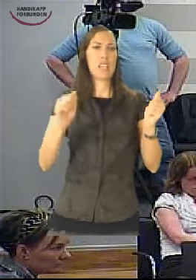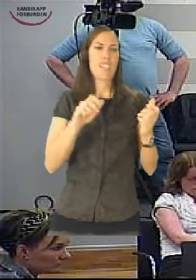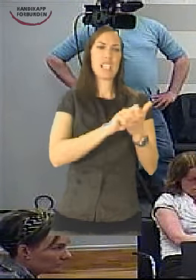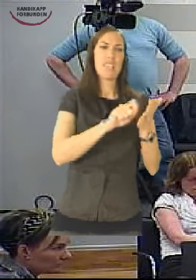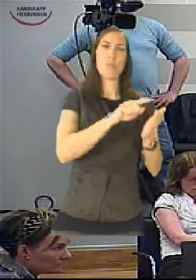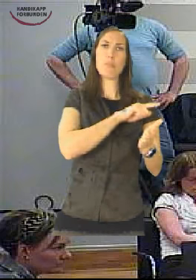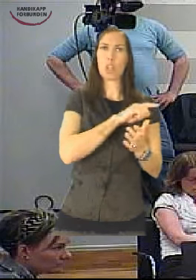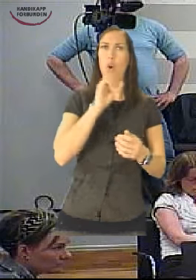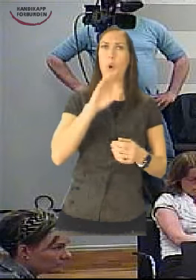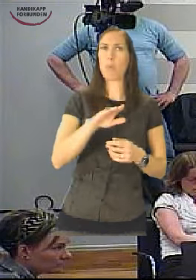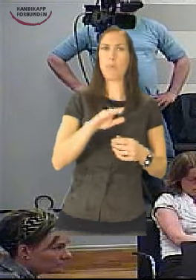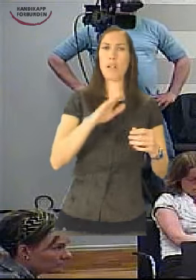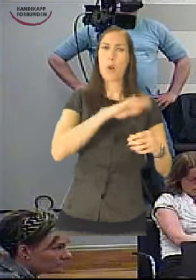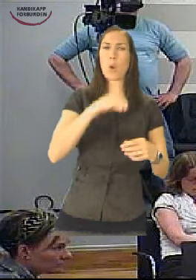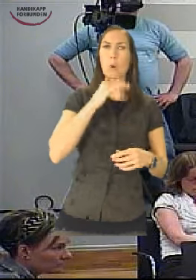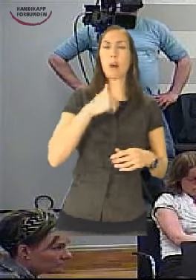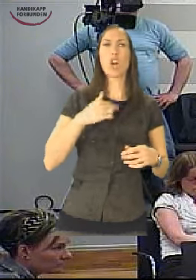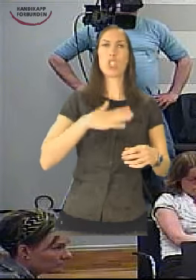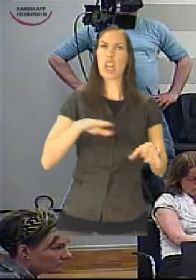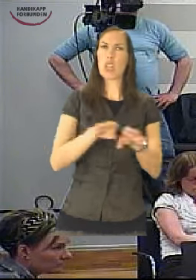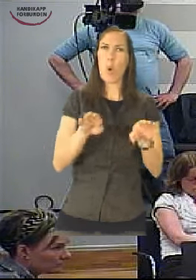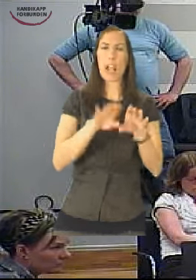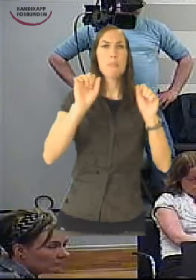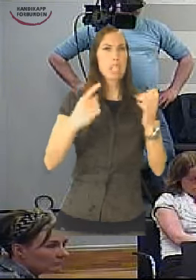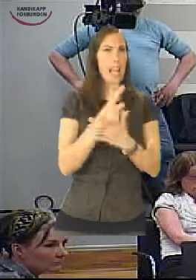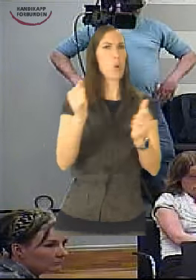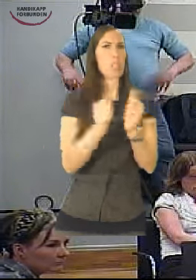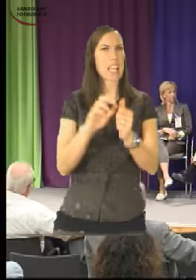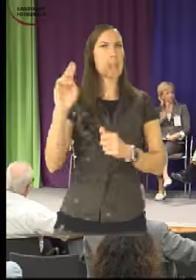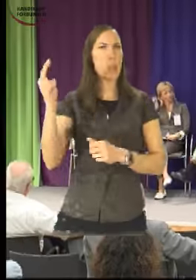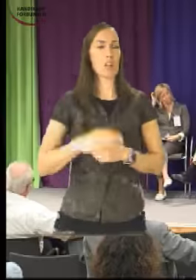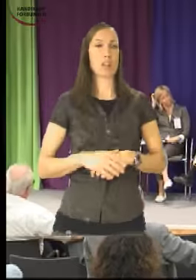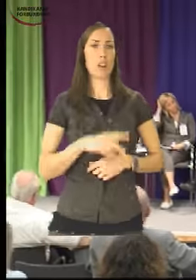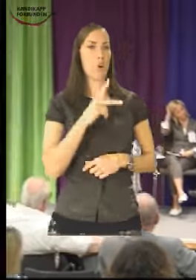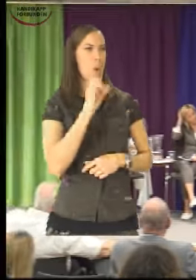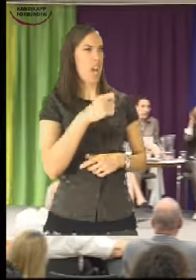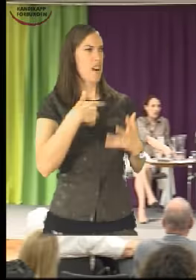det är väldigt dåligt faktiskt och det måste hända någonting nu. Varför är det så, Heidi?